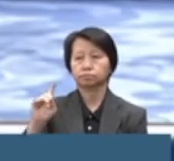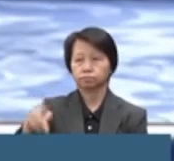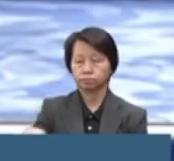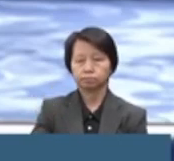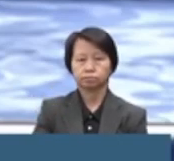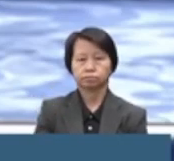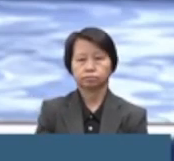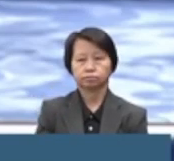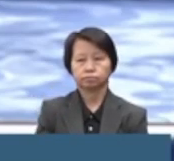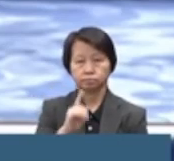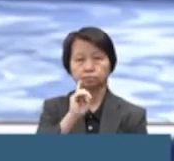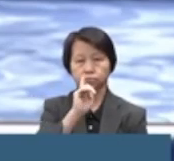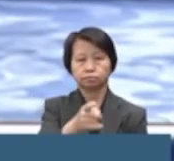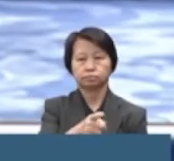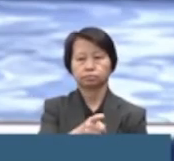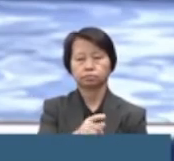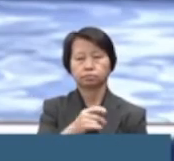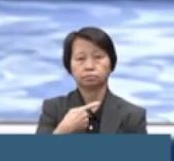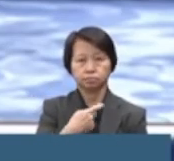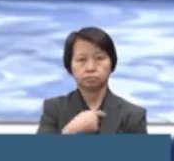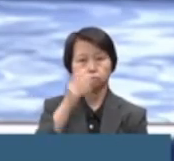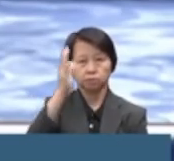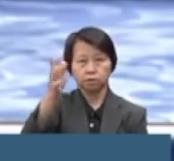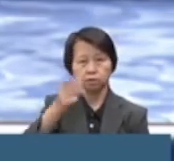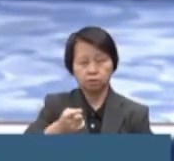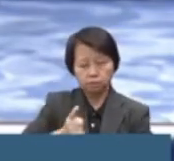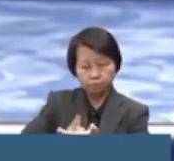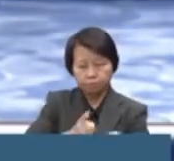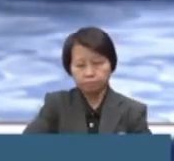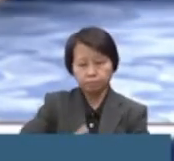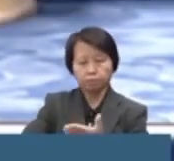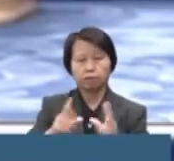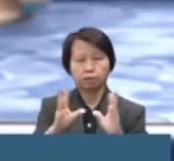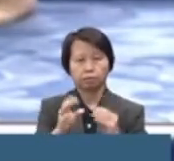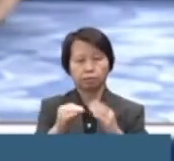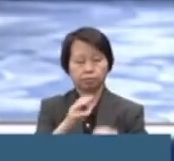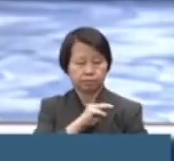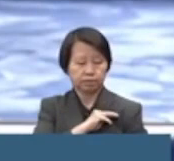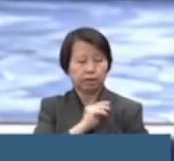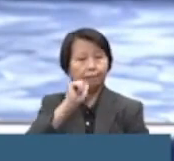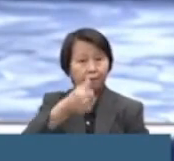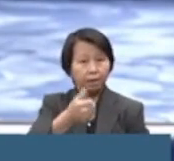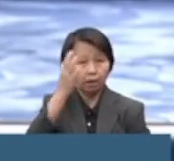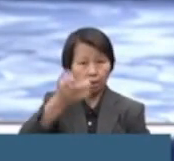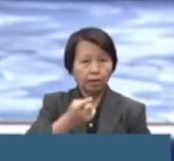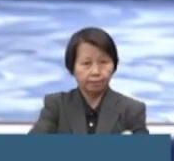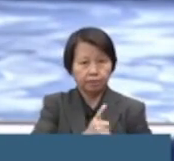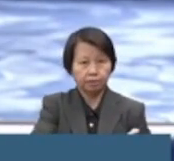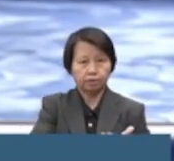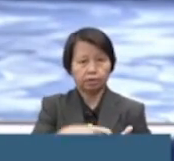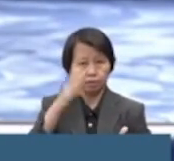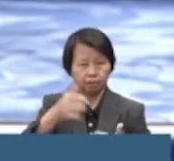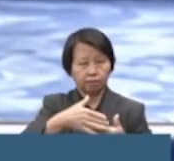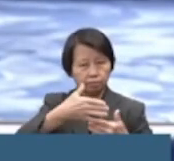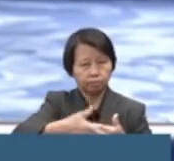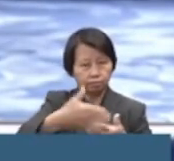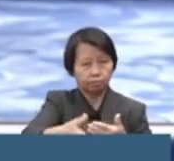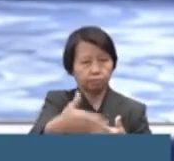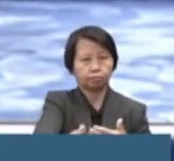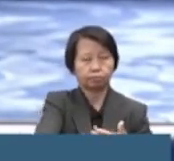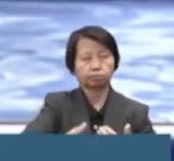Memang kita akan bincang dalam mesyuarat Jemaah Menteri besok dan langkah-langkah susulan sama